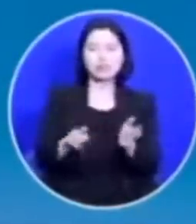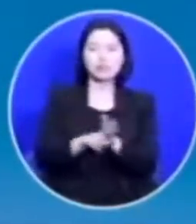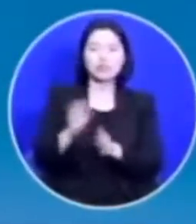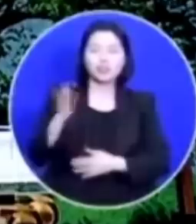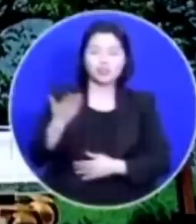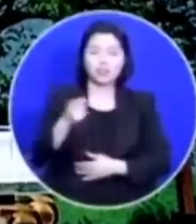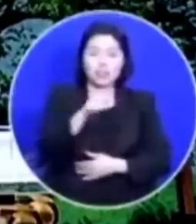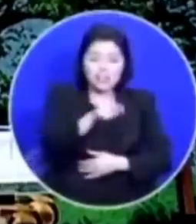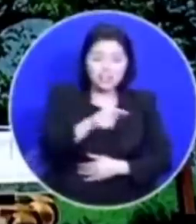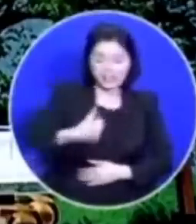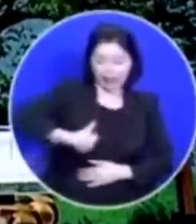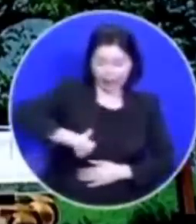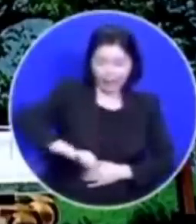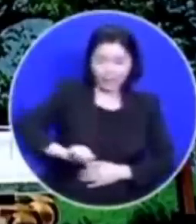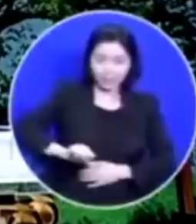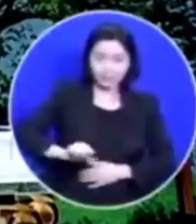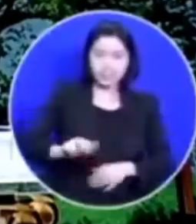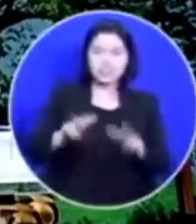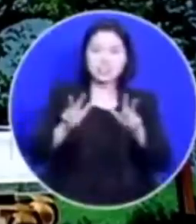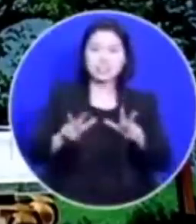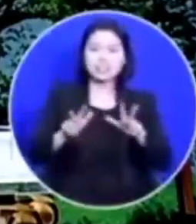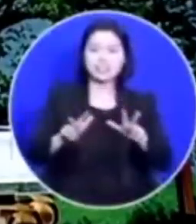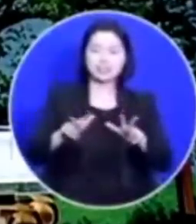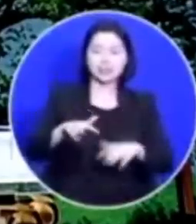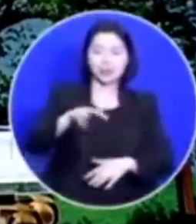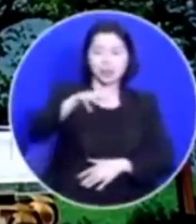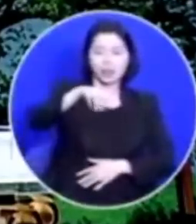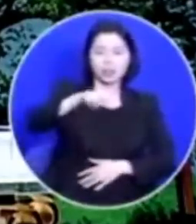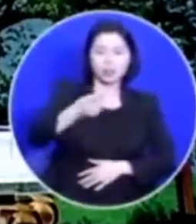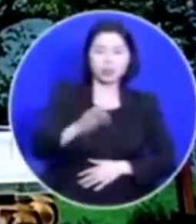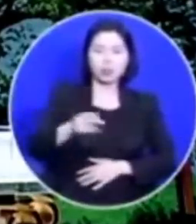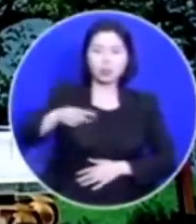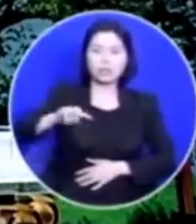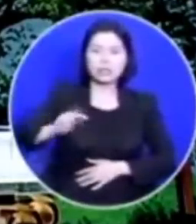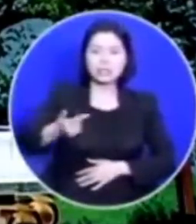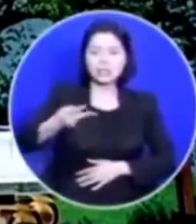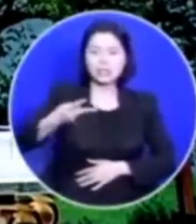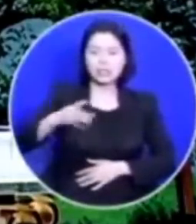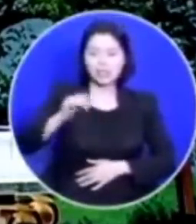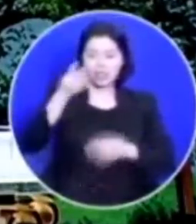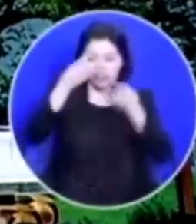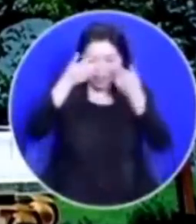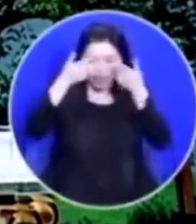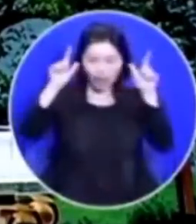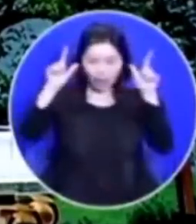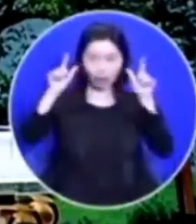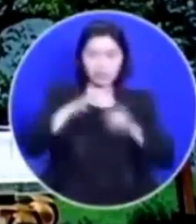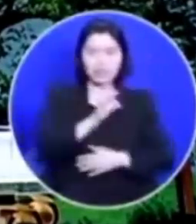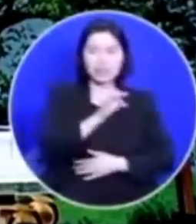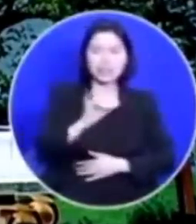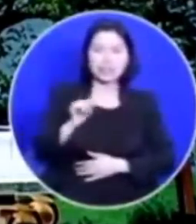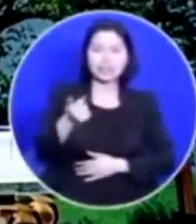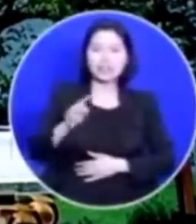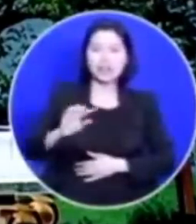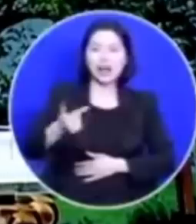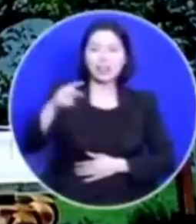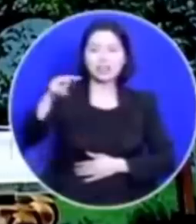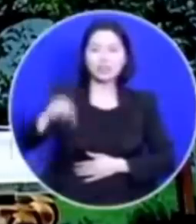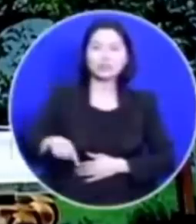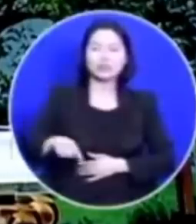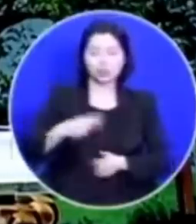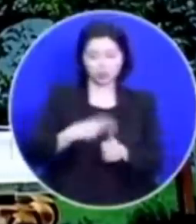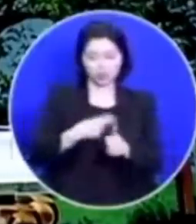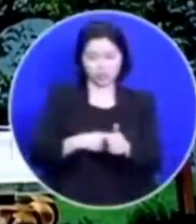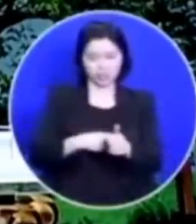그 아들이 지금 총신대 신대원 의 이한수 교수님 이십니다 신약